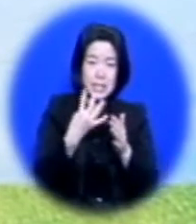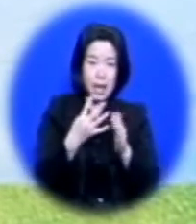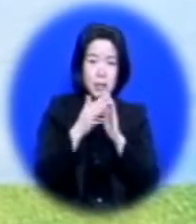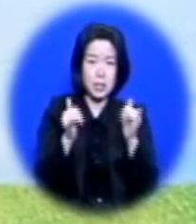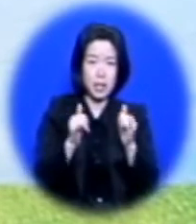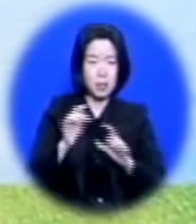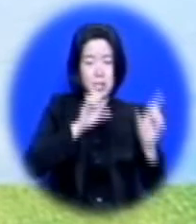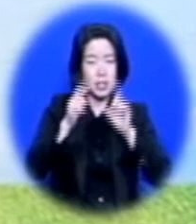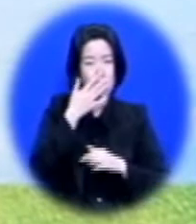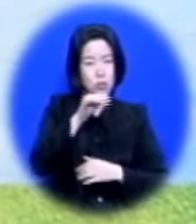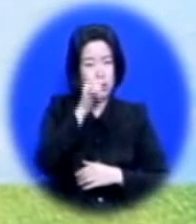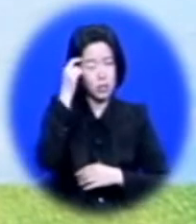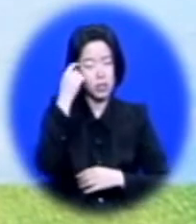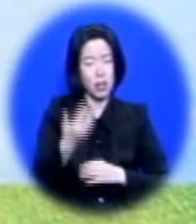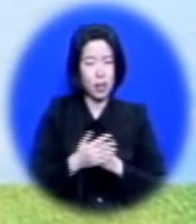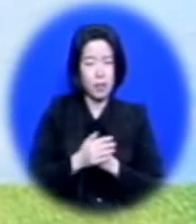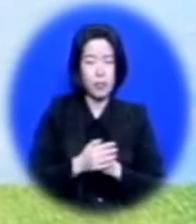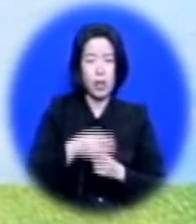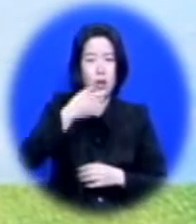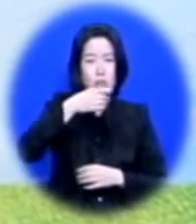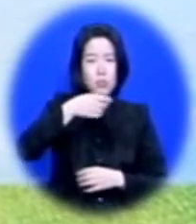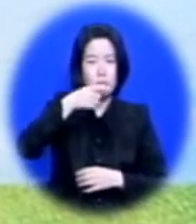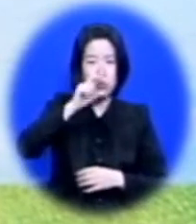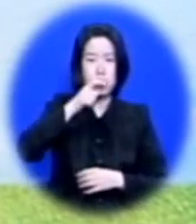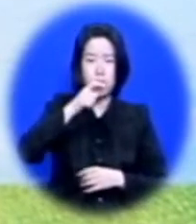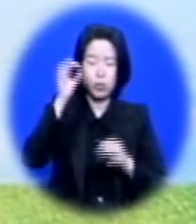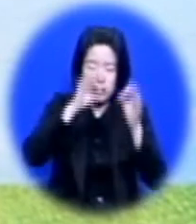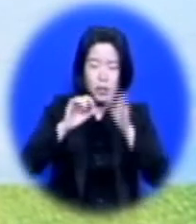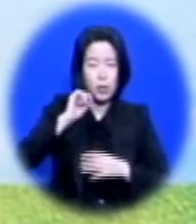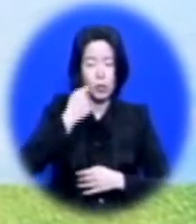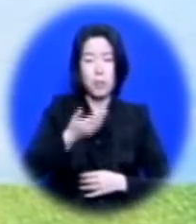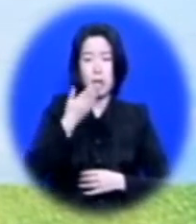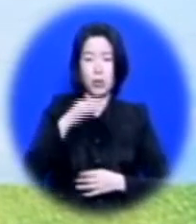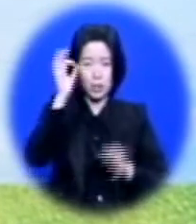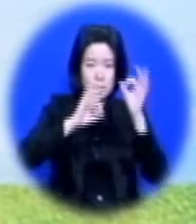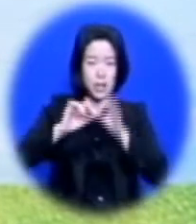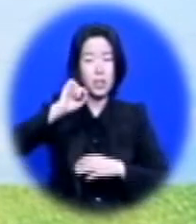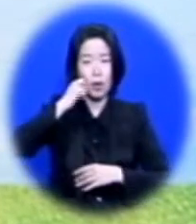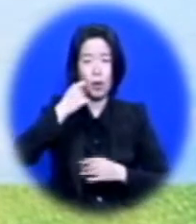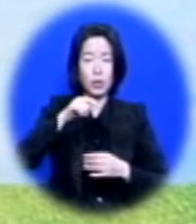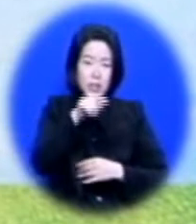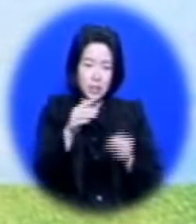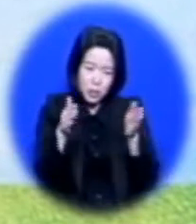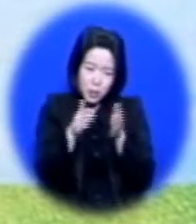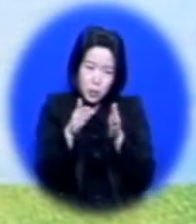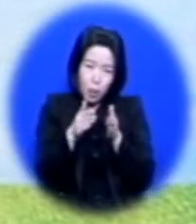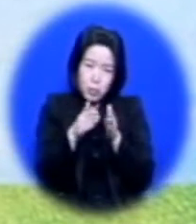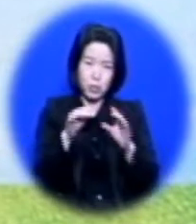사람들이 살 수 있었을까 물도 구하기 어렵고 먹을 것도 구하기도 어려운 그런 좁은 굴 속에